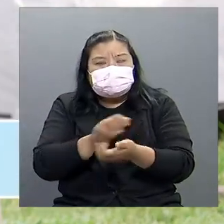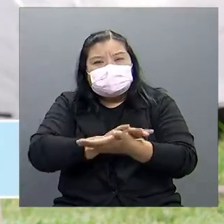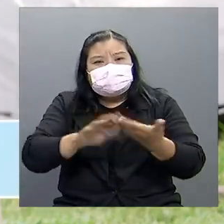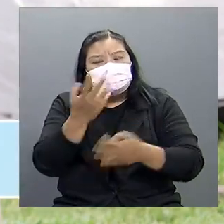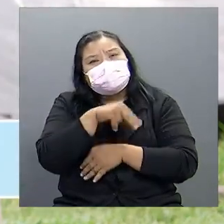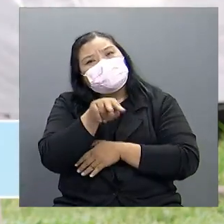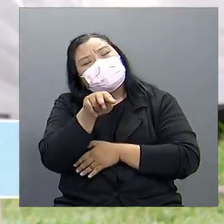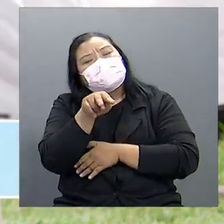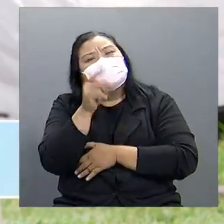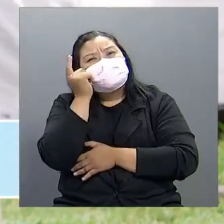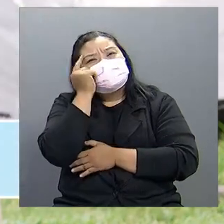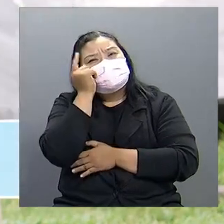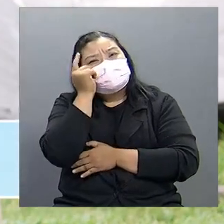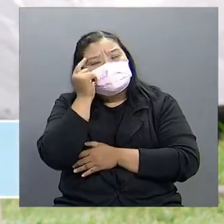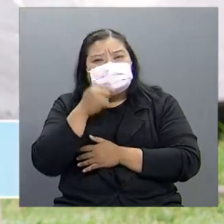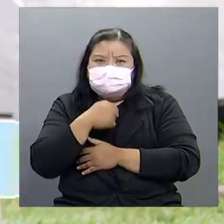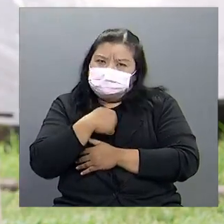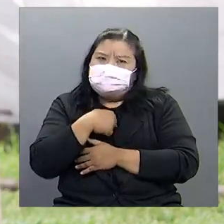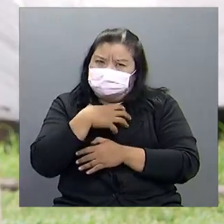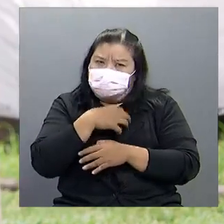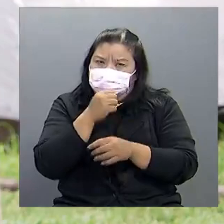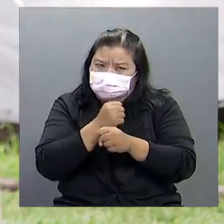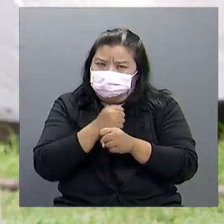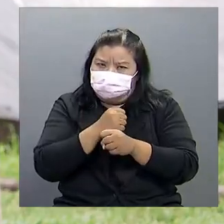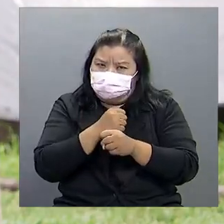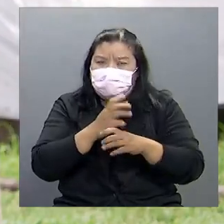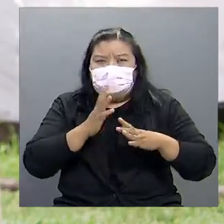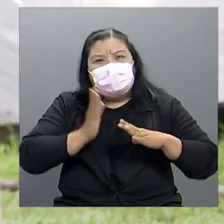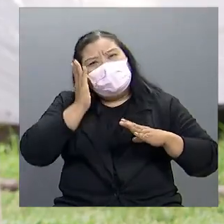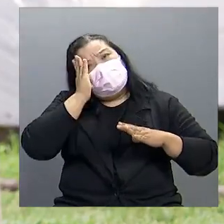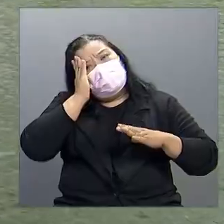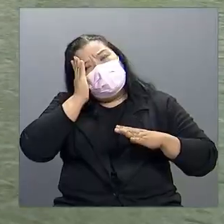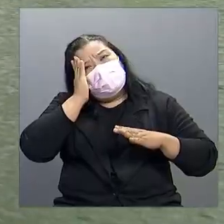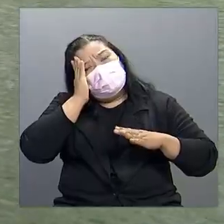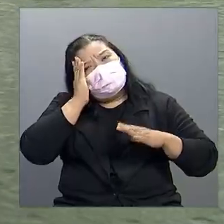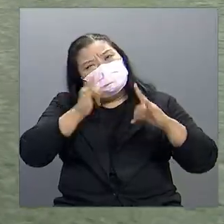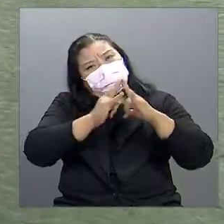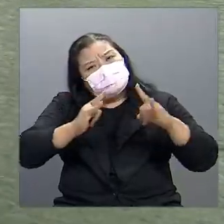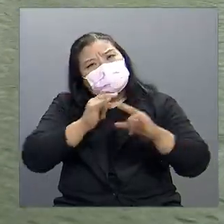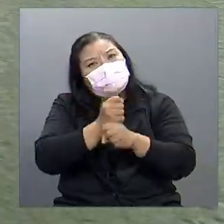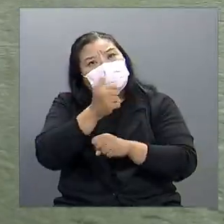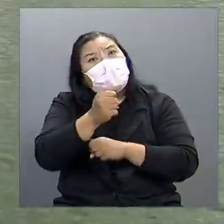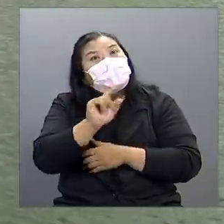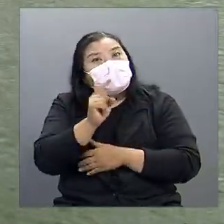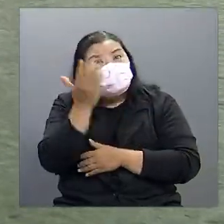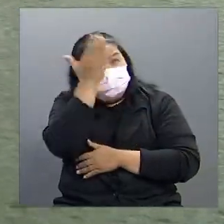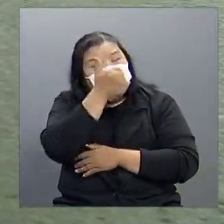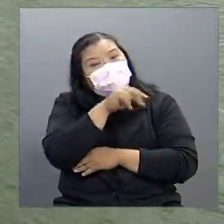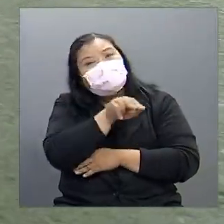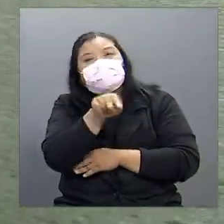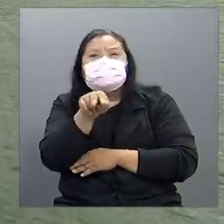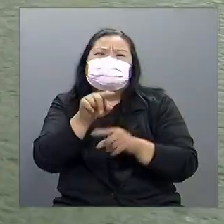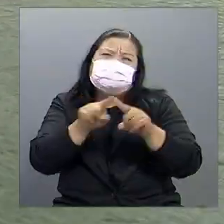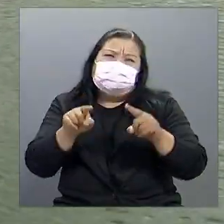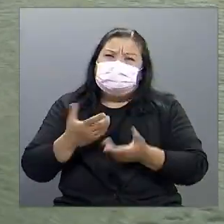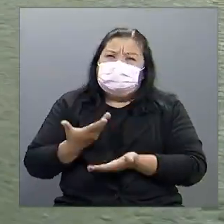ไอ้ที่มันเป็นที่พักเนี่ยมันสามารถทำได้นะเพราะว่าวิวของมันดีมากเลยแต่เราก็คงไม่มีตังค์หรือไม่มี